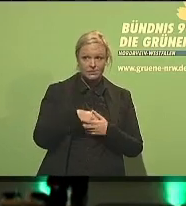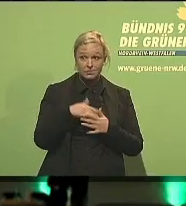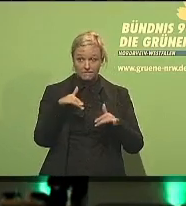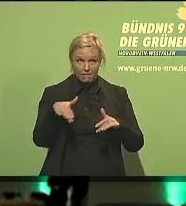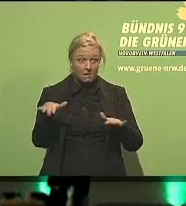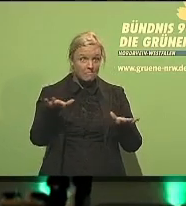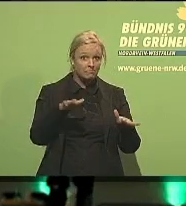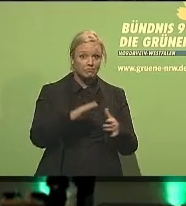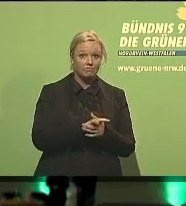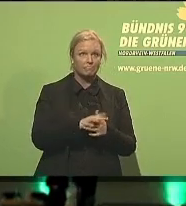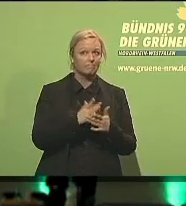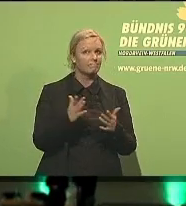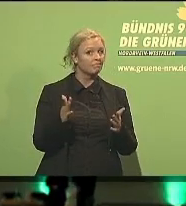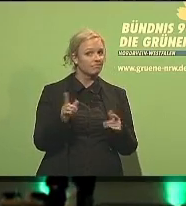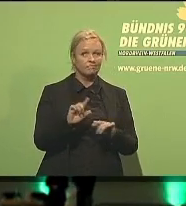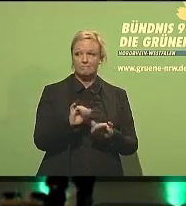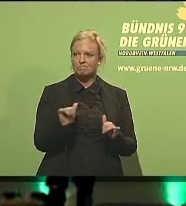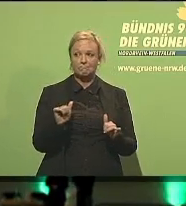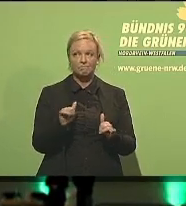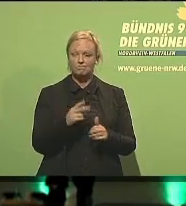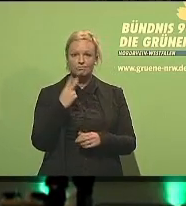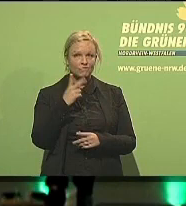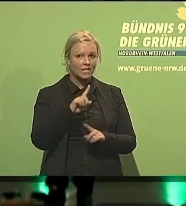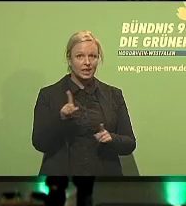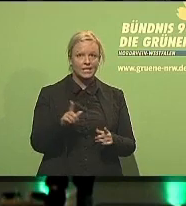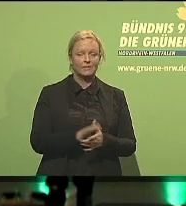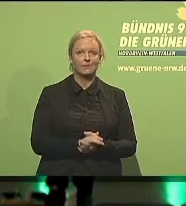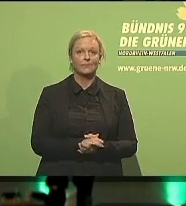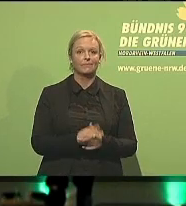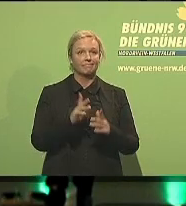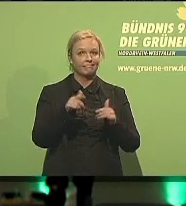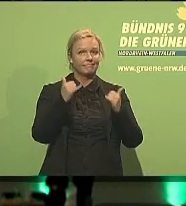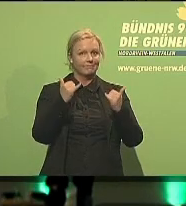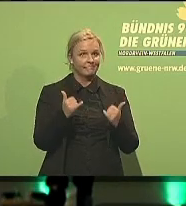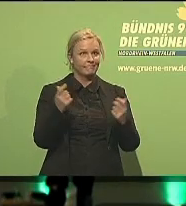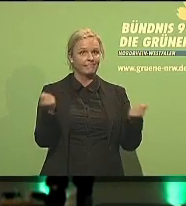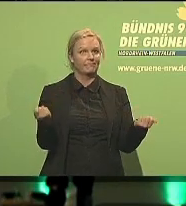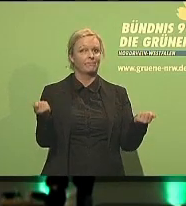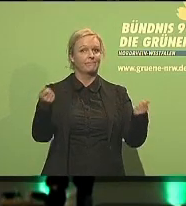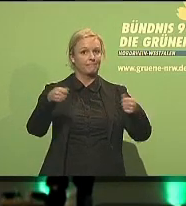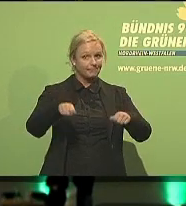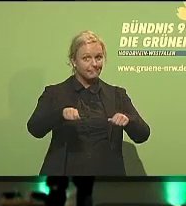ist augenscheinlich nicht der Fall. Dann schließe ich die